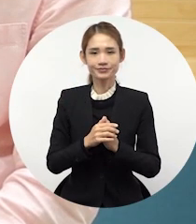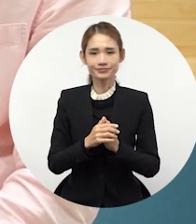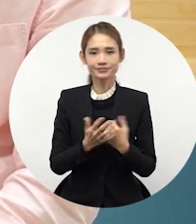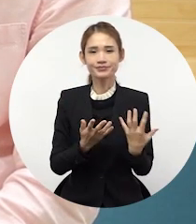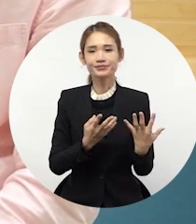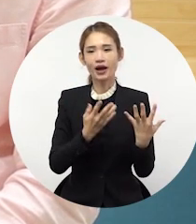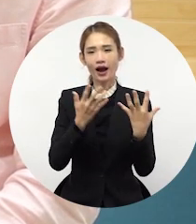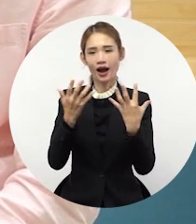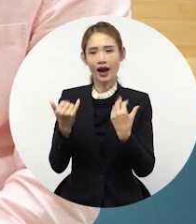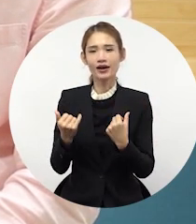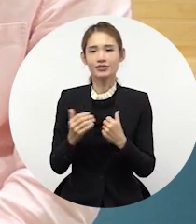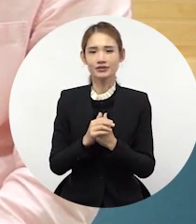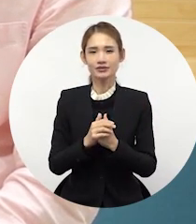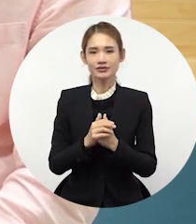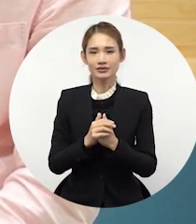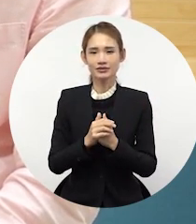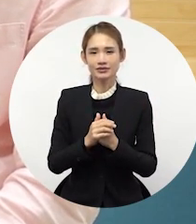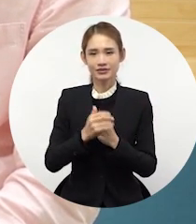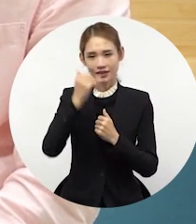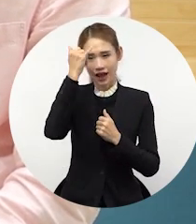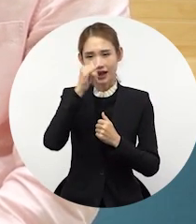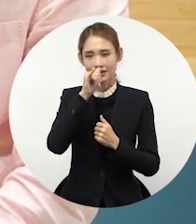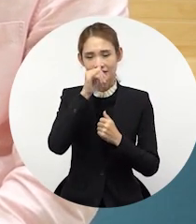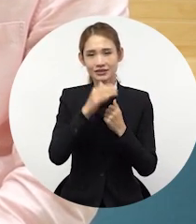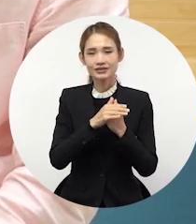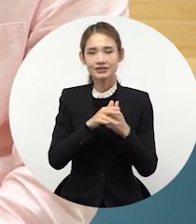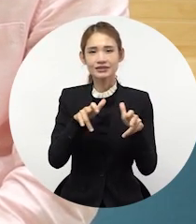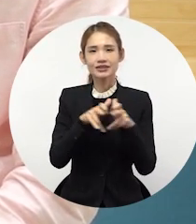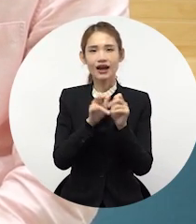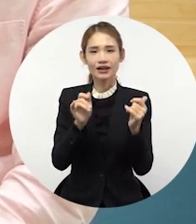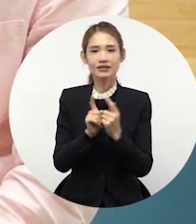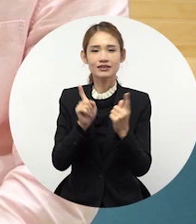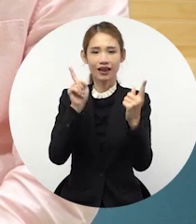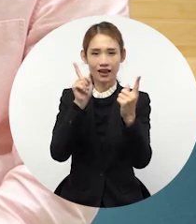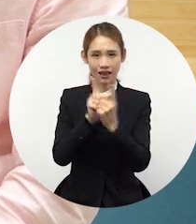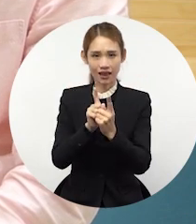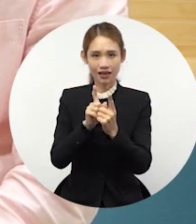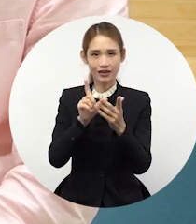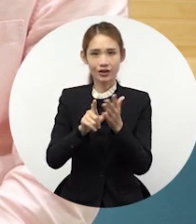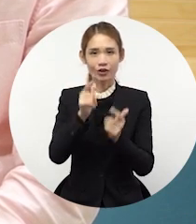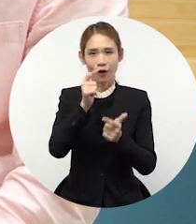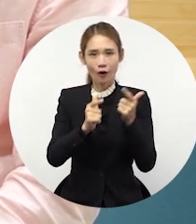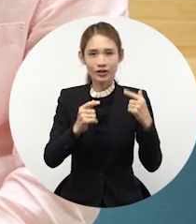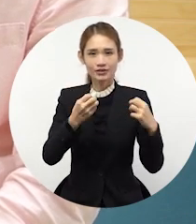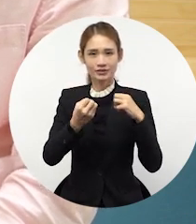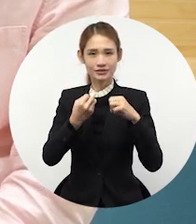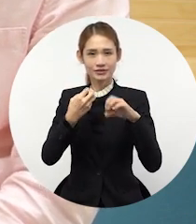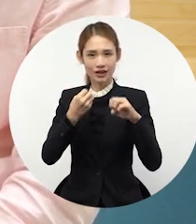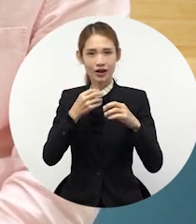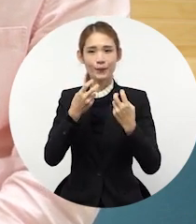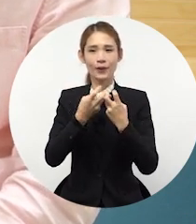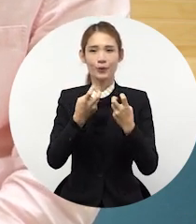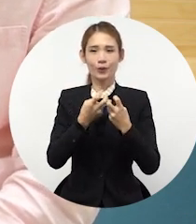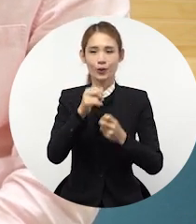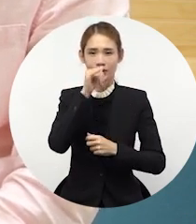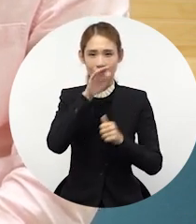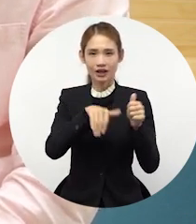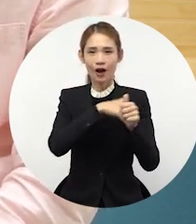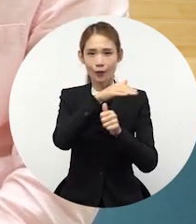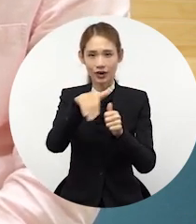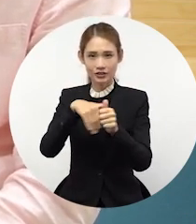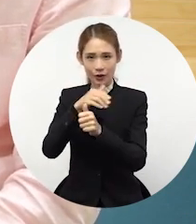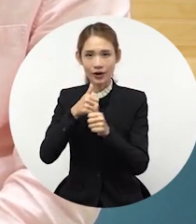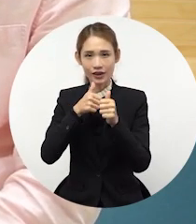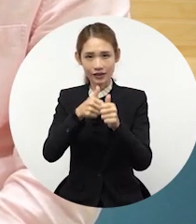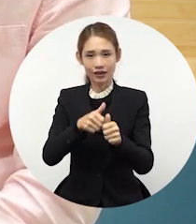되게 많은 장애 관련 에티켓이 에티켓도 있을 화면에 거예요. 장애 나타난다. 당사자를 대하는. 그리고 여러 가지 응대 방법들도 있을 거고